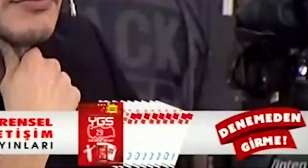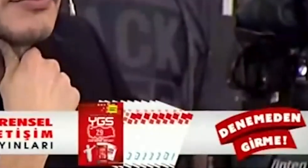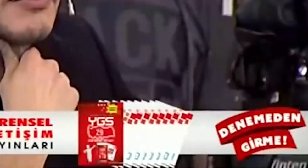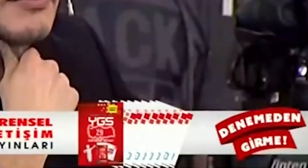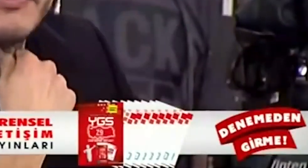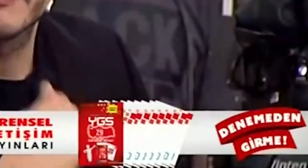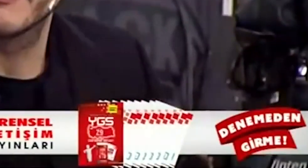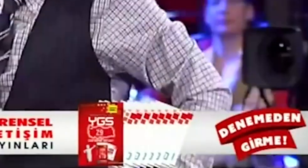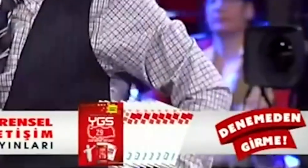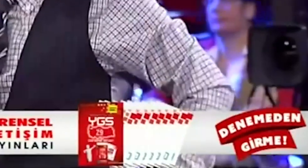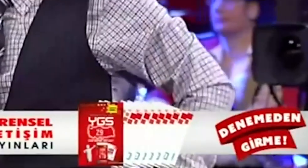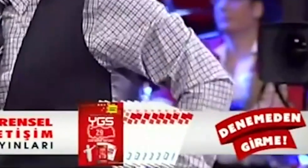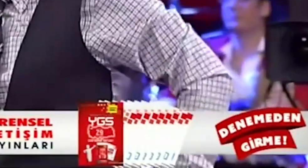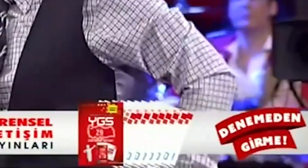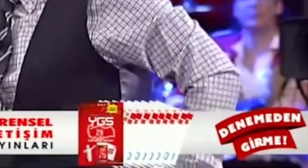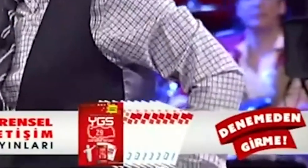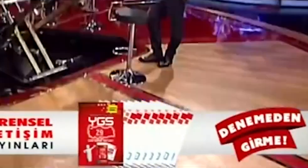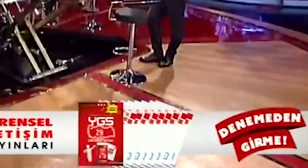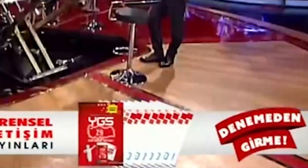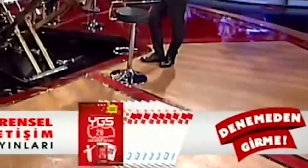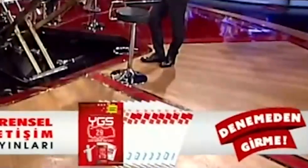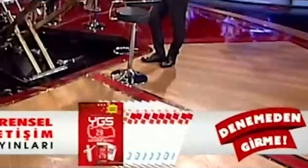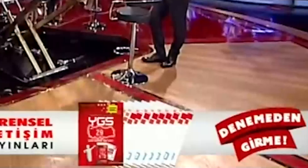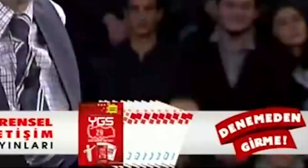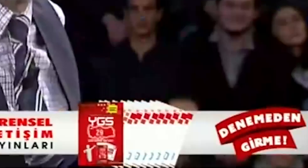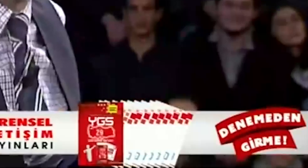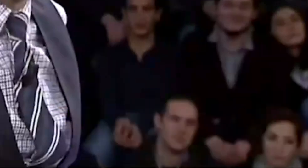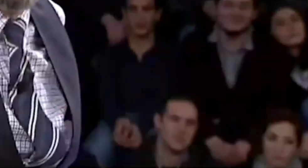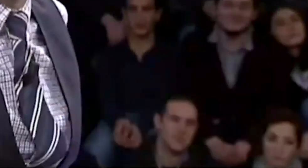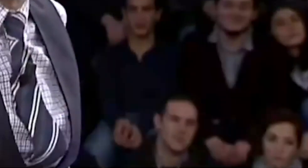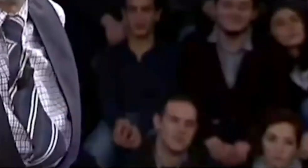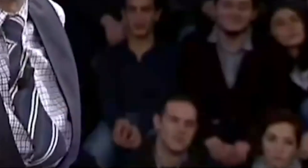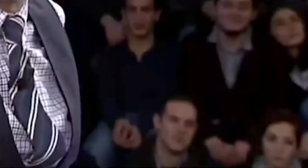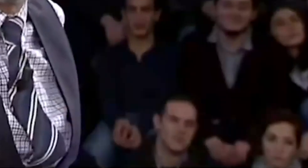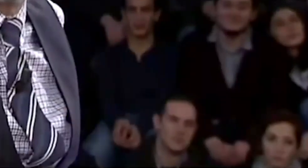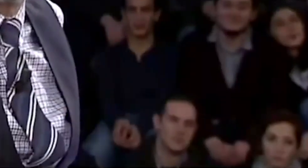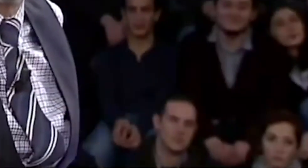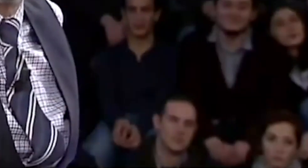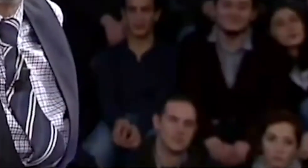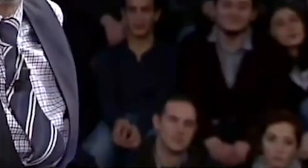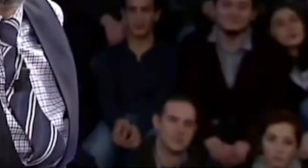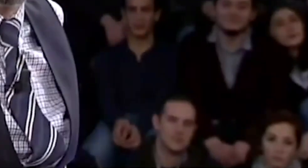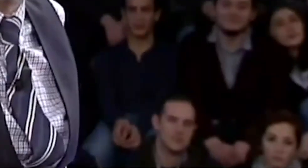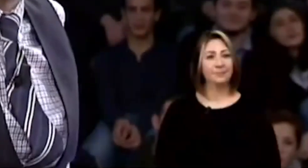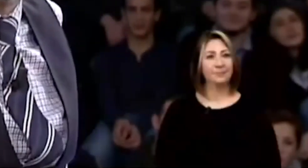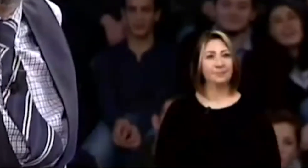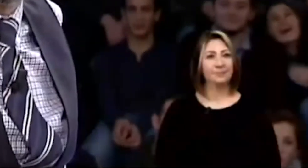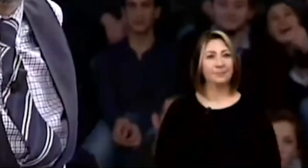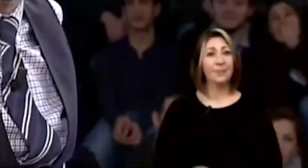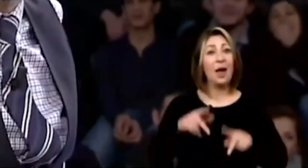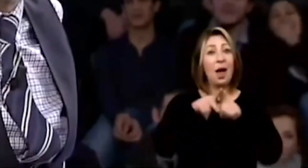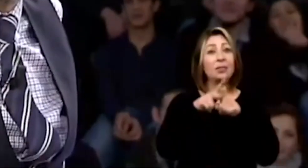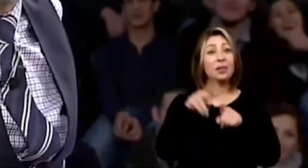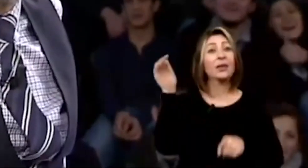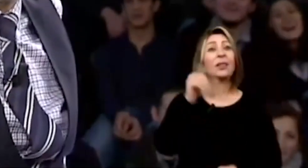Her şeyi getirdi. Yani bir adam stüdyoya her şeyi getirdi. Ne getirmemişti? At